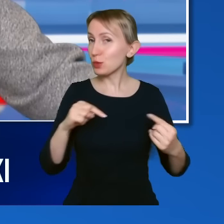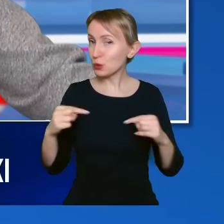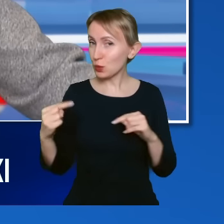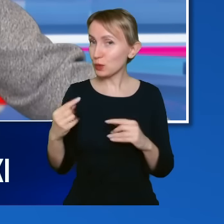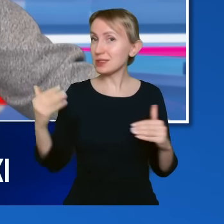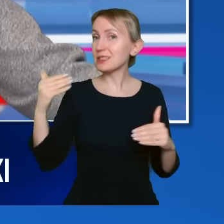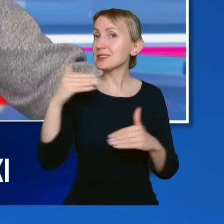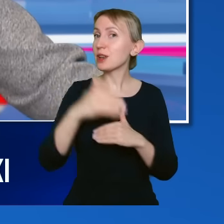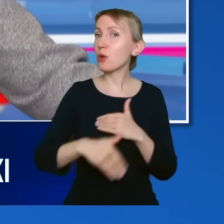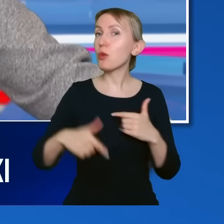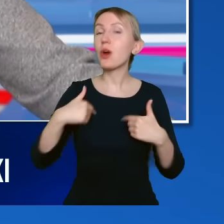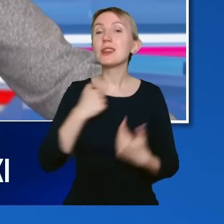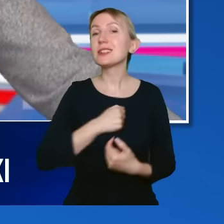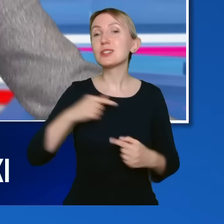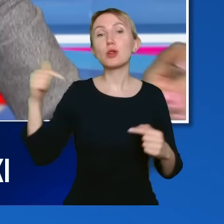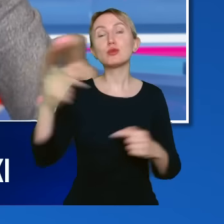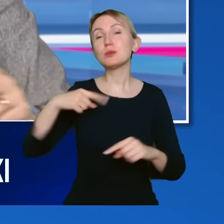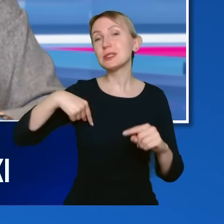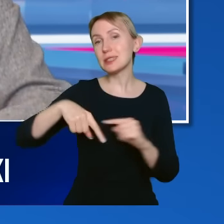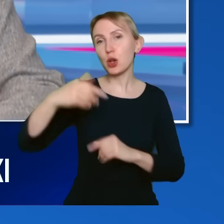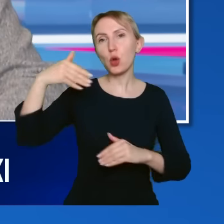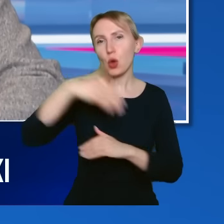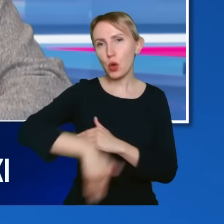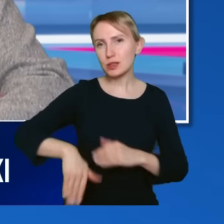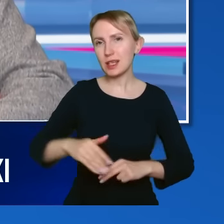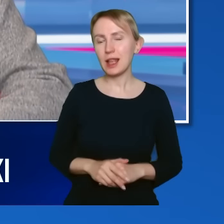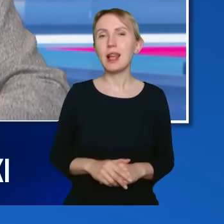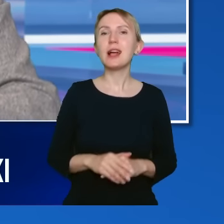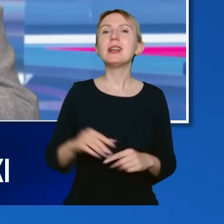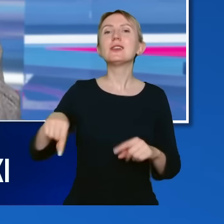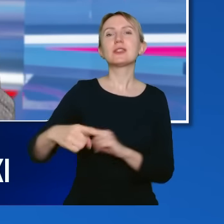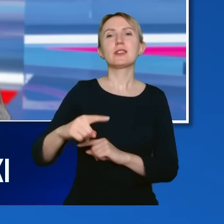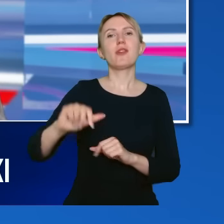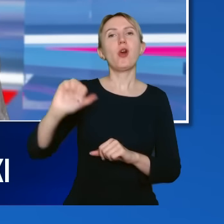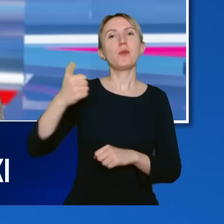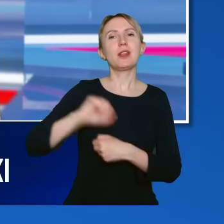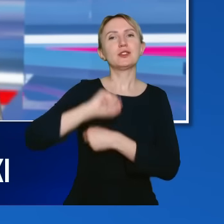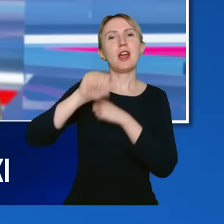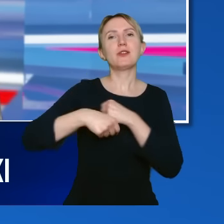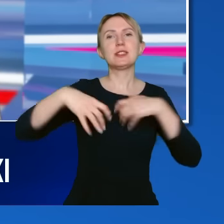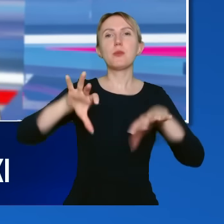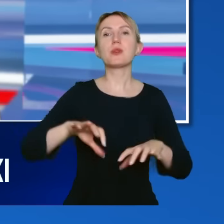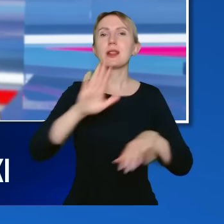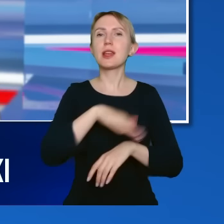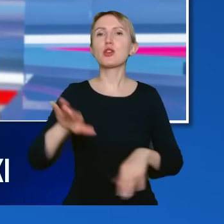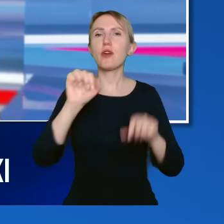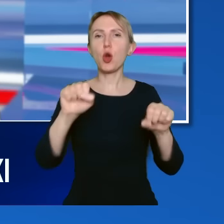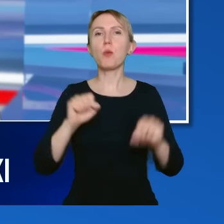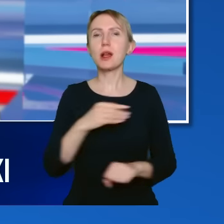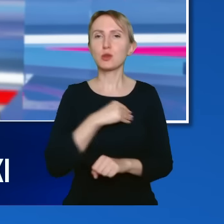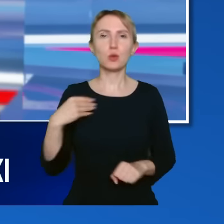zakończyć, bo niestety musimy kończyć. Za chwilę pierwsza wiceprezes Narodowego Banku Polskiego będziemy rozmawiać